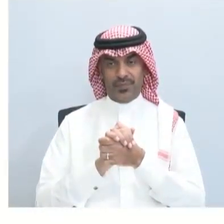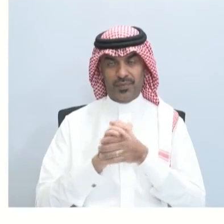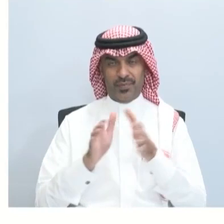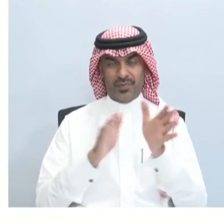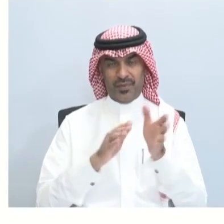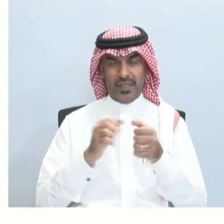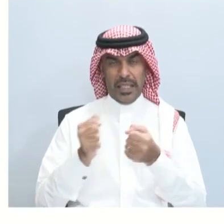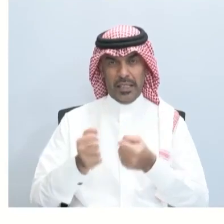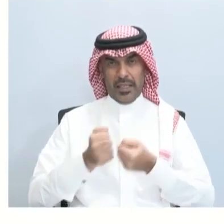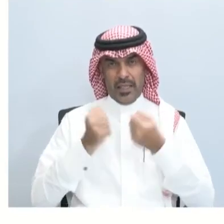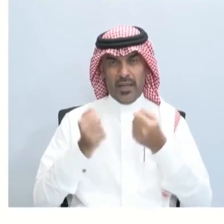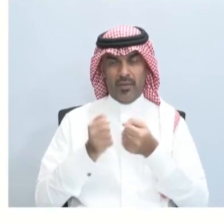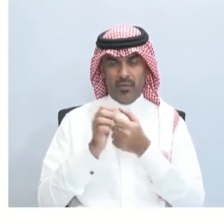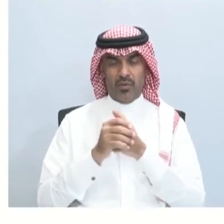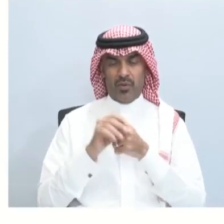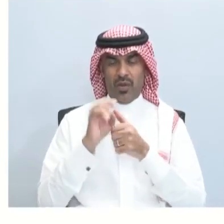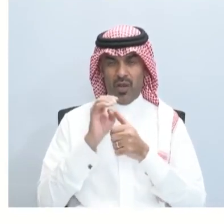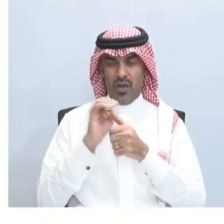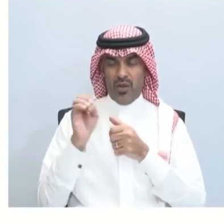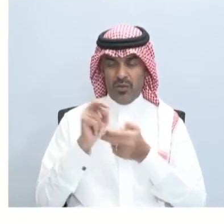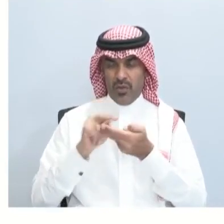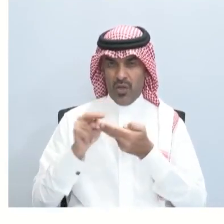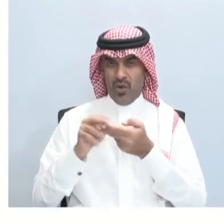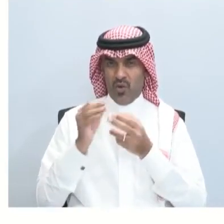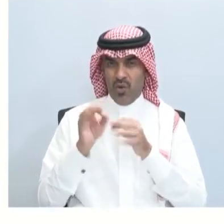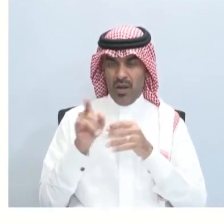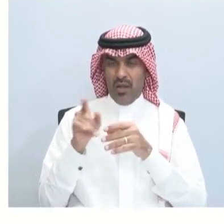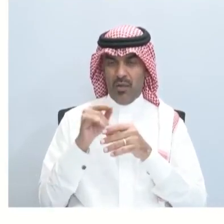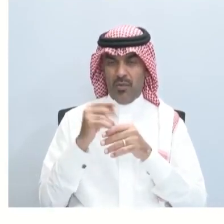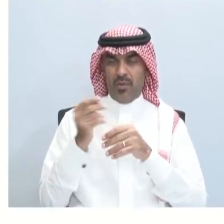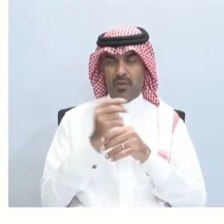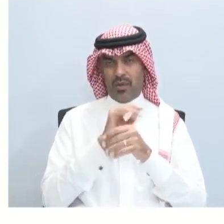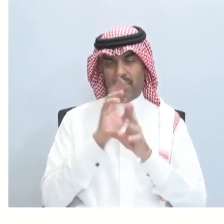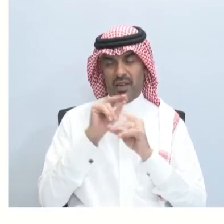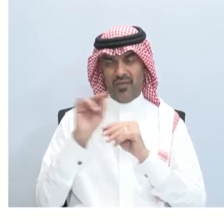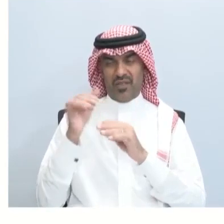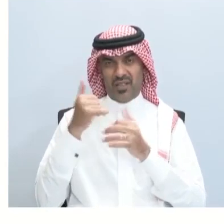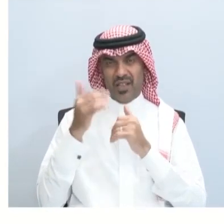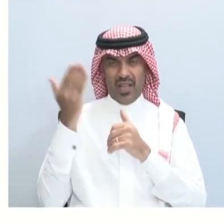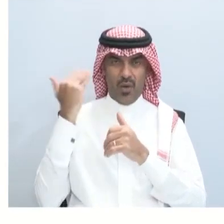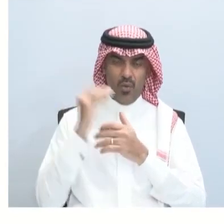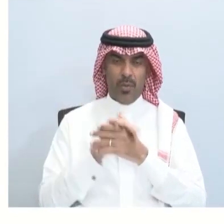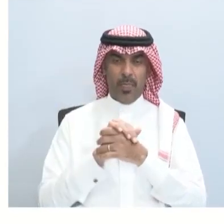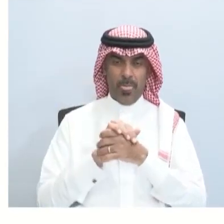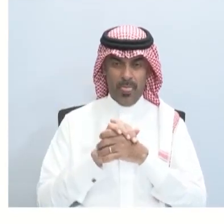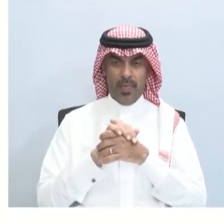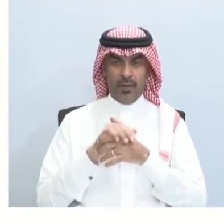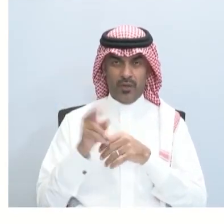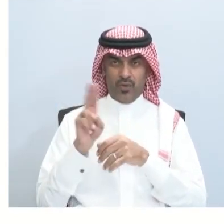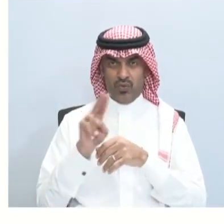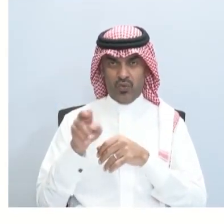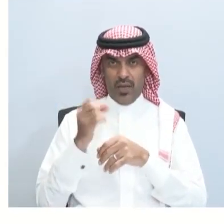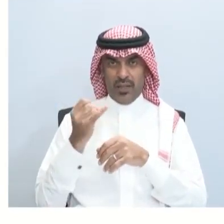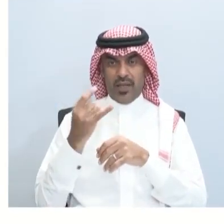تدرب وحل المسائل حل كل متباينه تمثل الحل بيانيا ثم تحقق من صحه الحل السؤال عشره